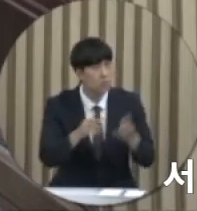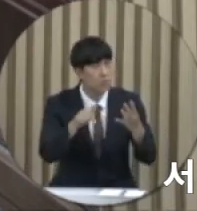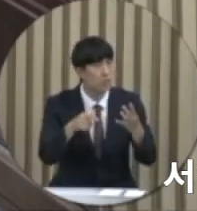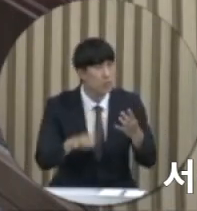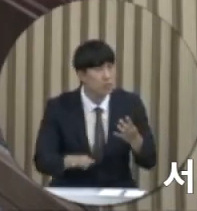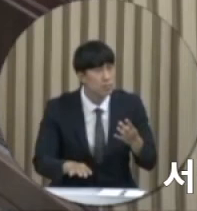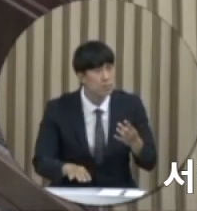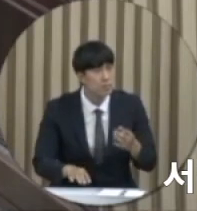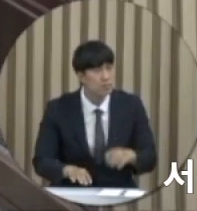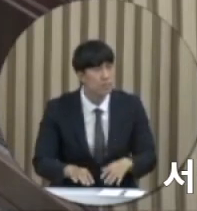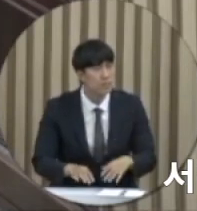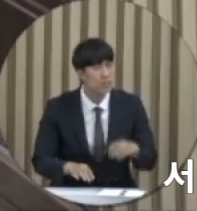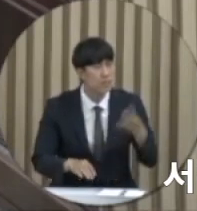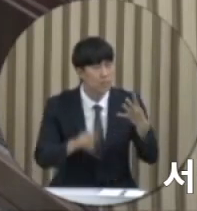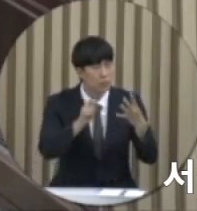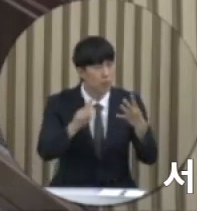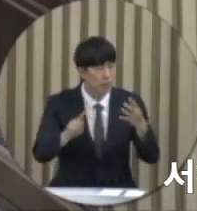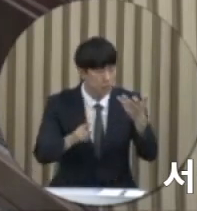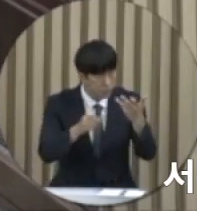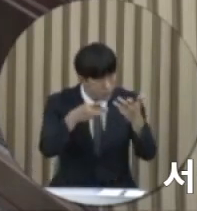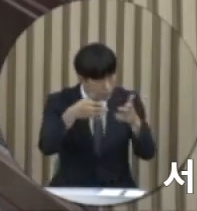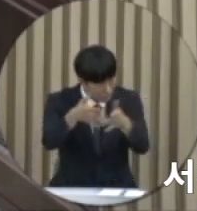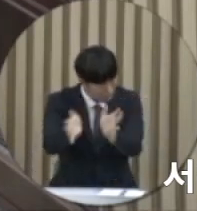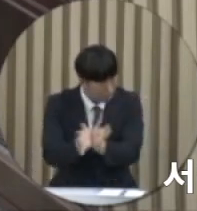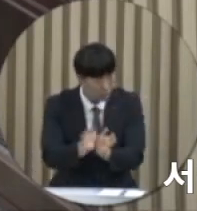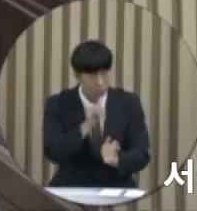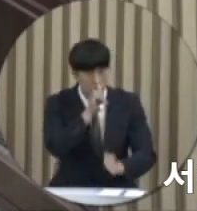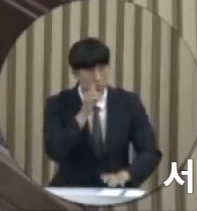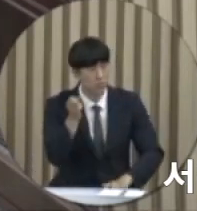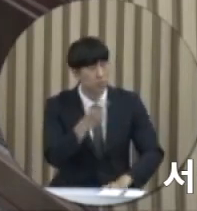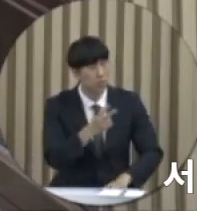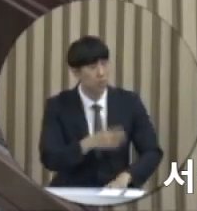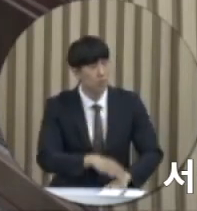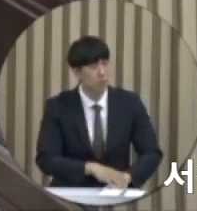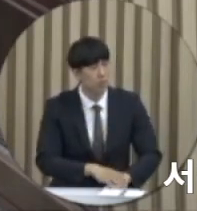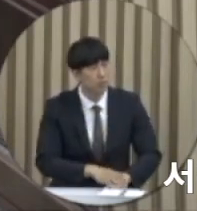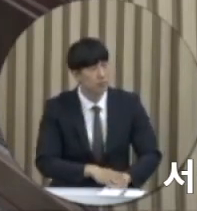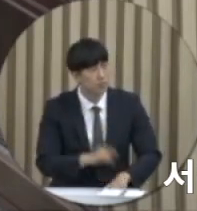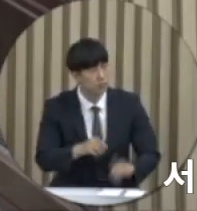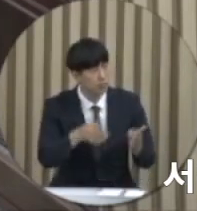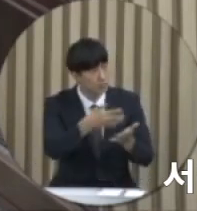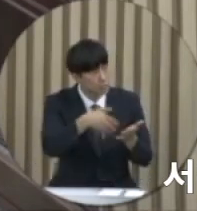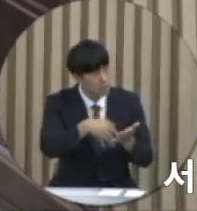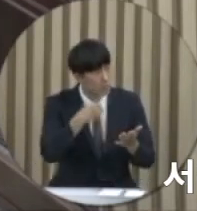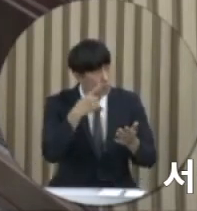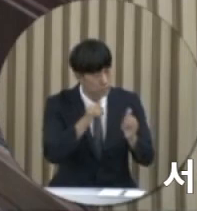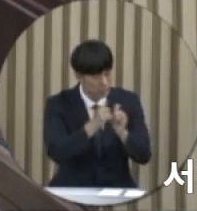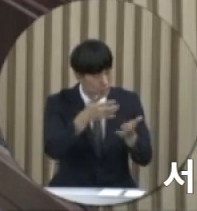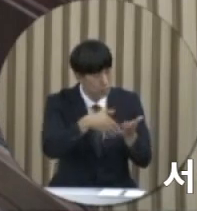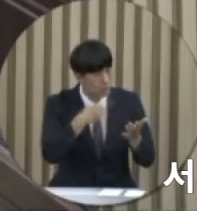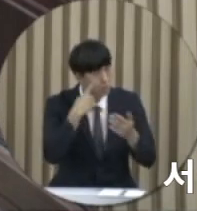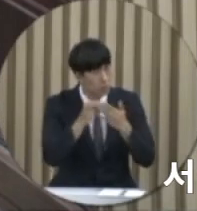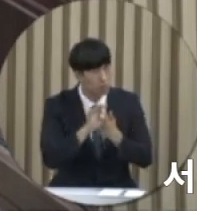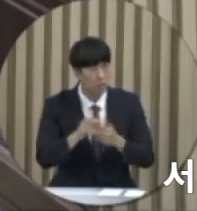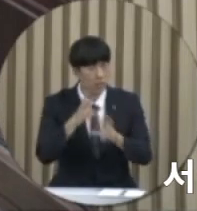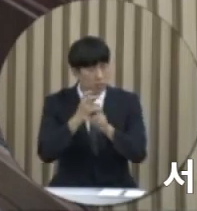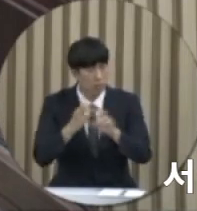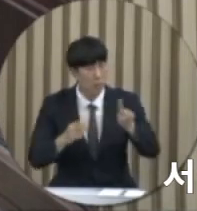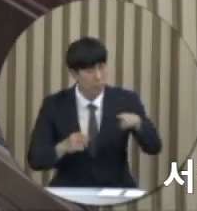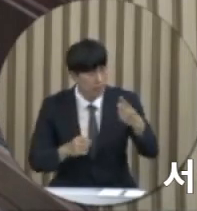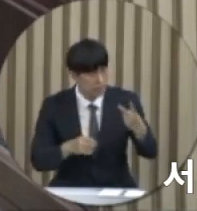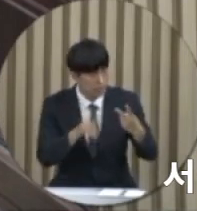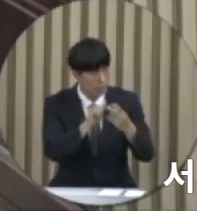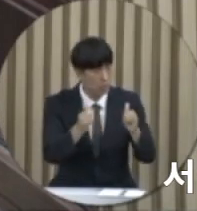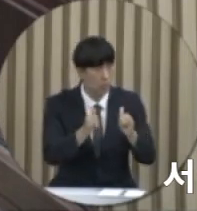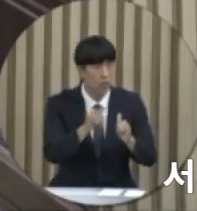19팀, 또 4과 18팀. 그리고 조직의 인원을 보게 되면 수원은 99명, 성남은 102명,